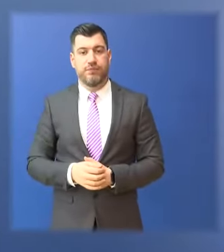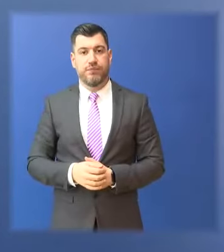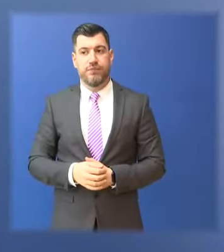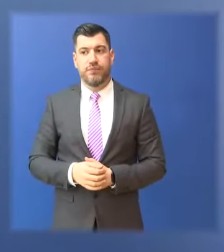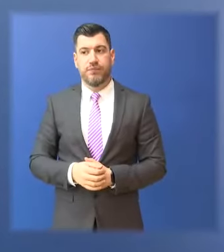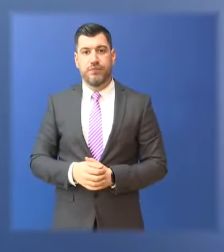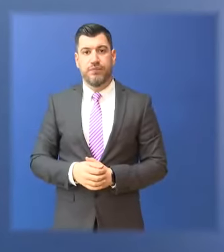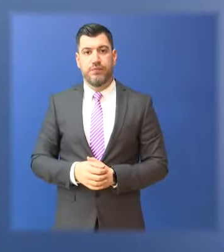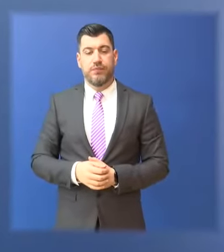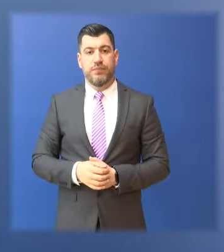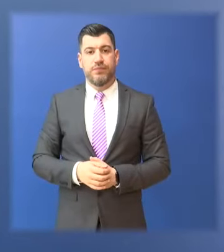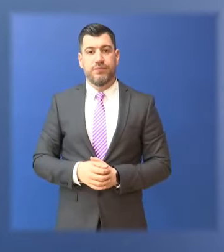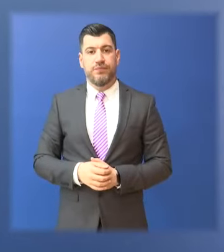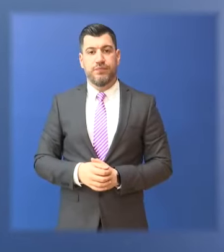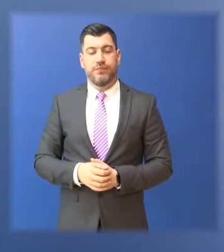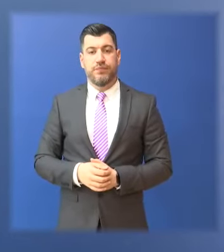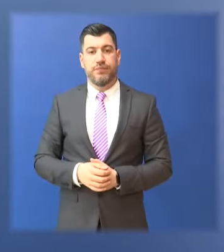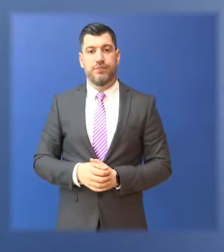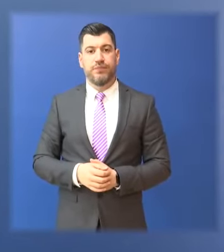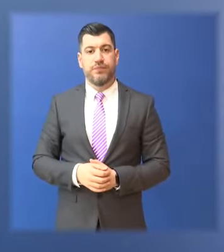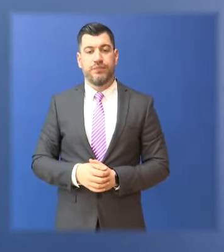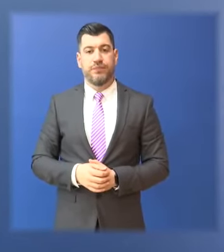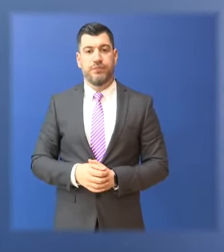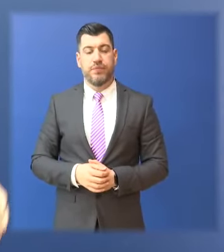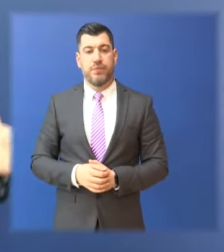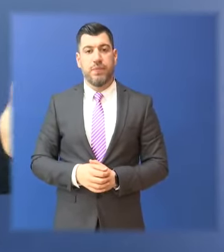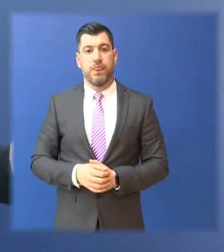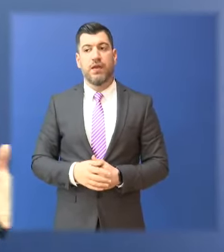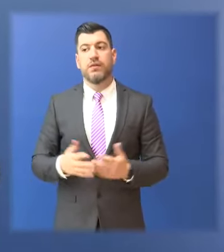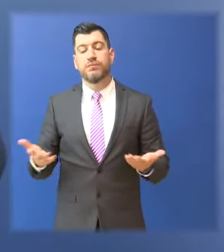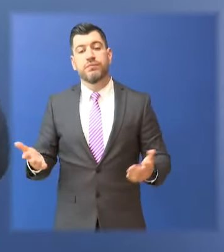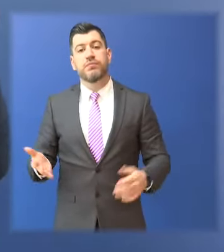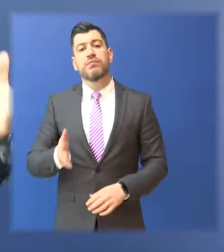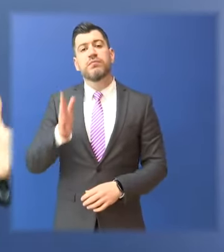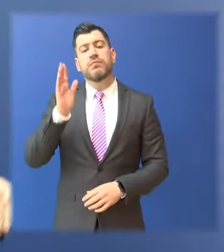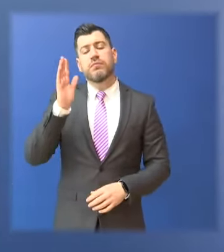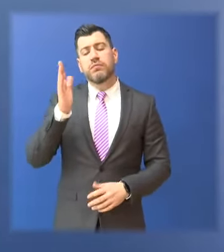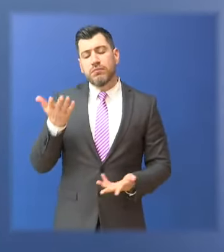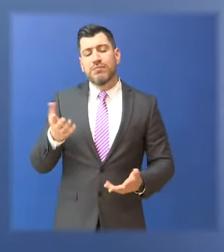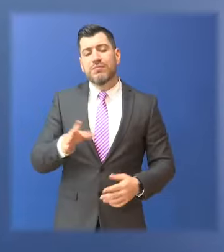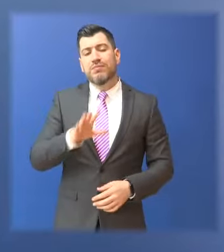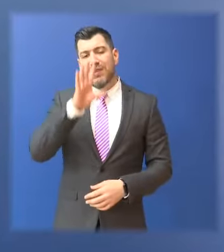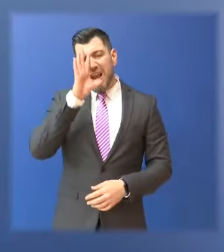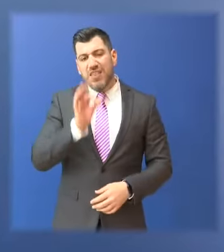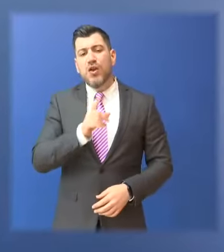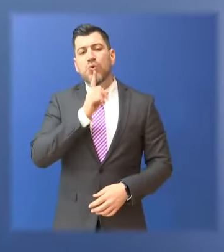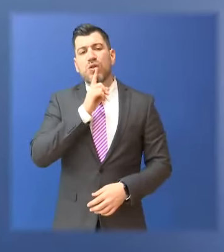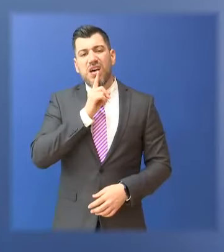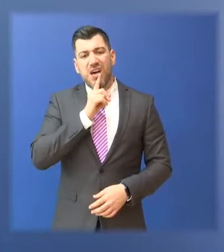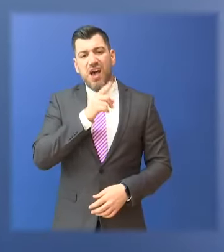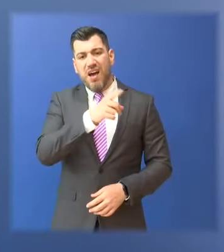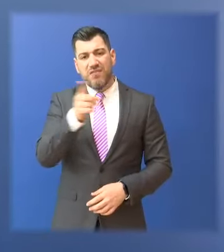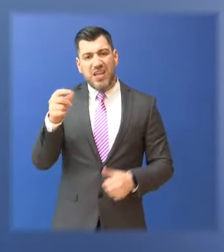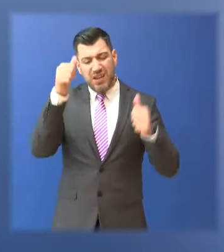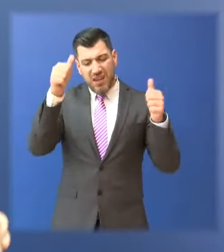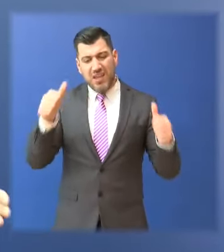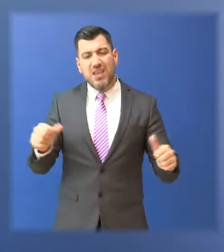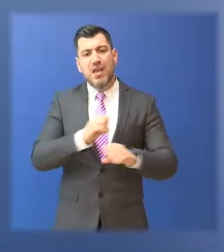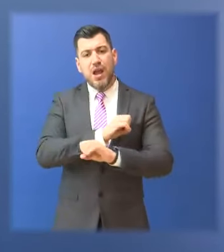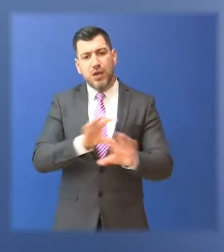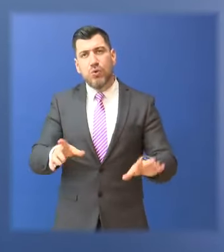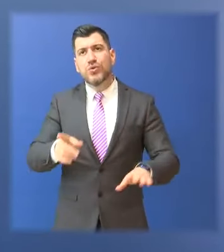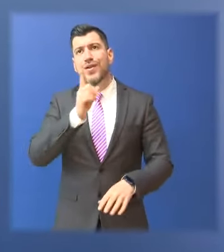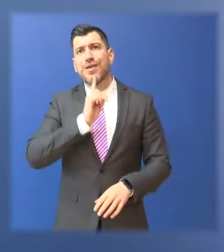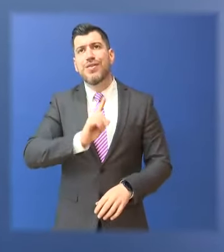λίγο παραπάνω από τα 35. Και η αλήθεια είναι ότι θα μπορούσα να πάρω τις ανακοινώσεις που διάβαζα όταν ήμουν φοιτητής, που τότε λόγω της